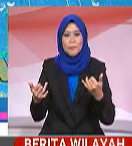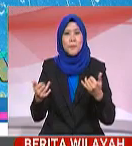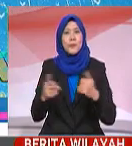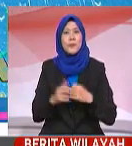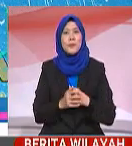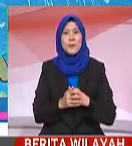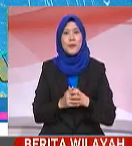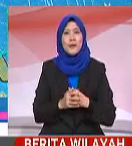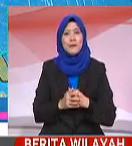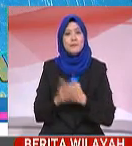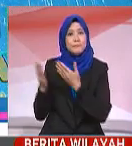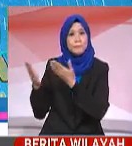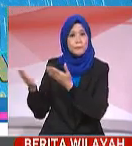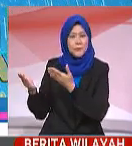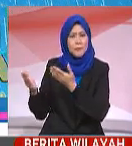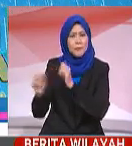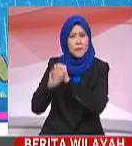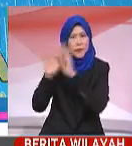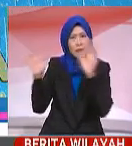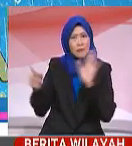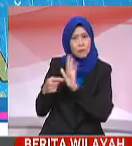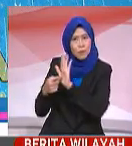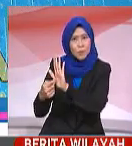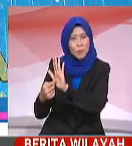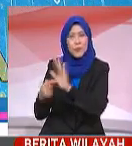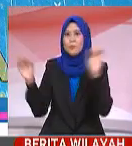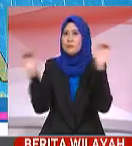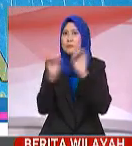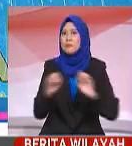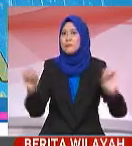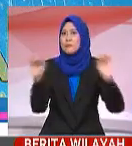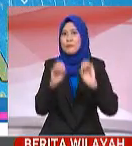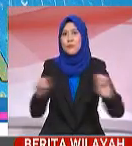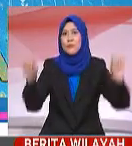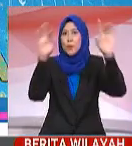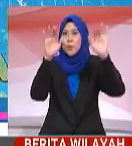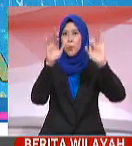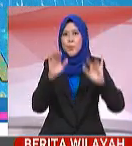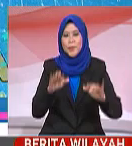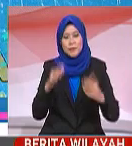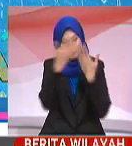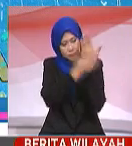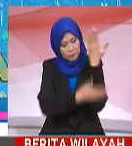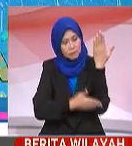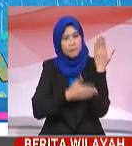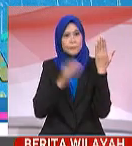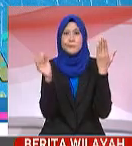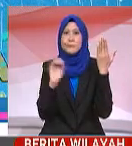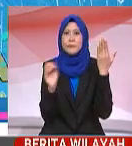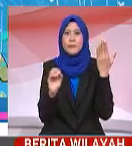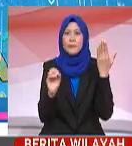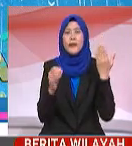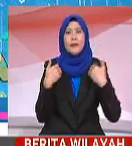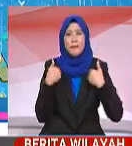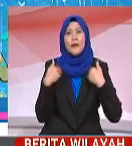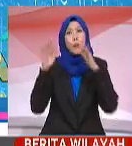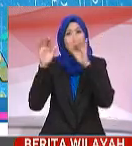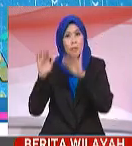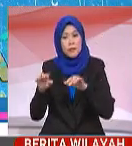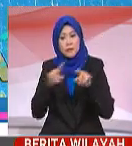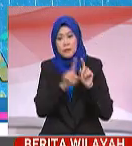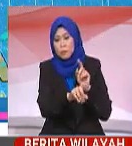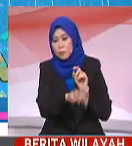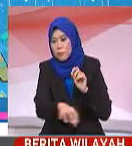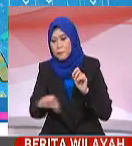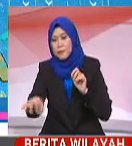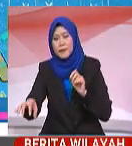berdasarkan paparan gemerada, jelas menunjukkan tiada hujan yang berlaku di Semenanjung Malaysia. Hujan di satu tempat yang berlaku